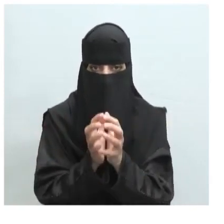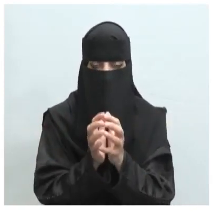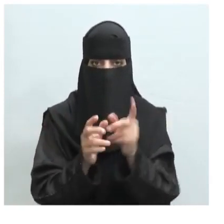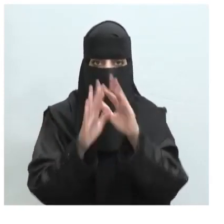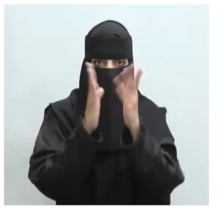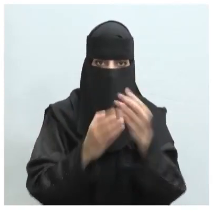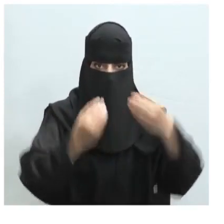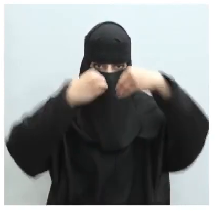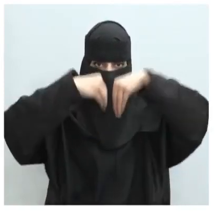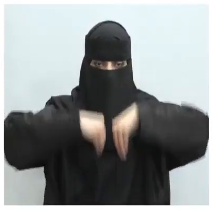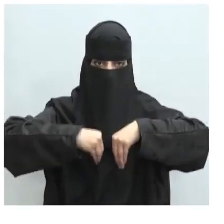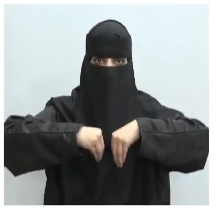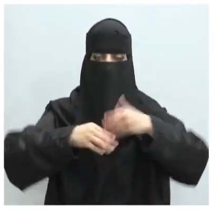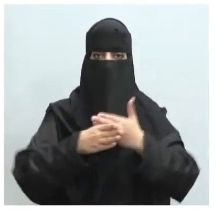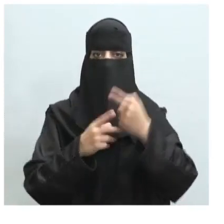الشخص نتيجه